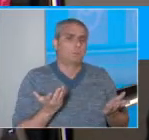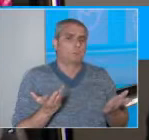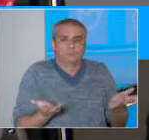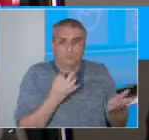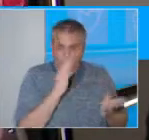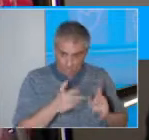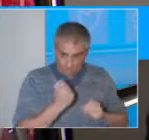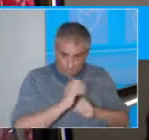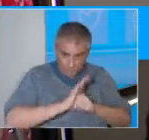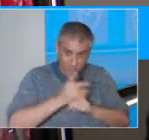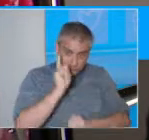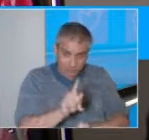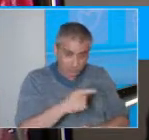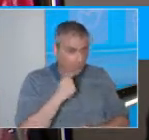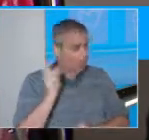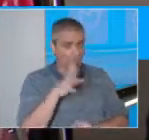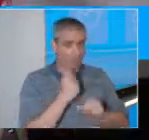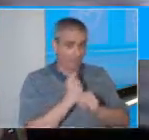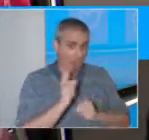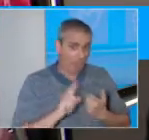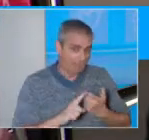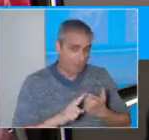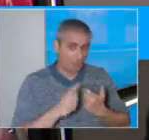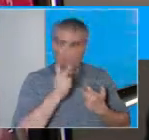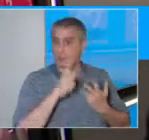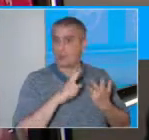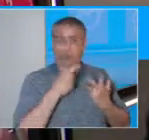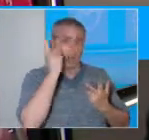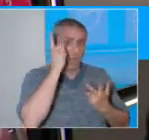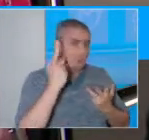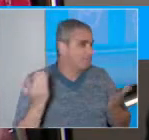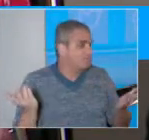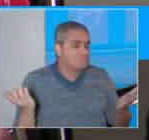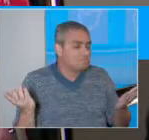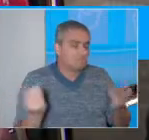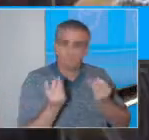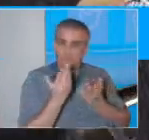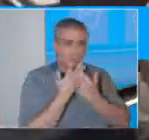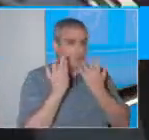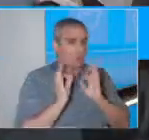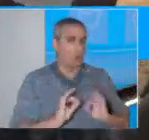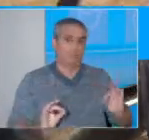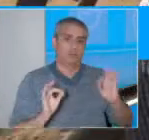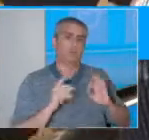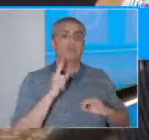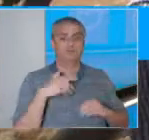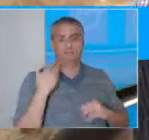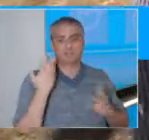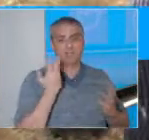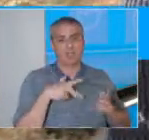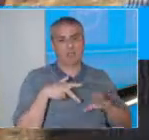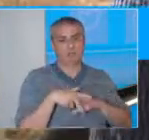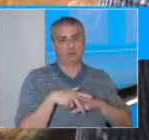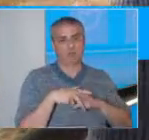השאלה אם אתה יכול להפעיל סנקציות, אם אתה יכול להגיד להם לא להגיע לעבודה, אם אתה יכול לאיים, כל הדברים האלה לא ברורים. וזה יהיה